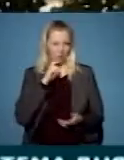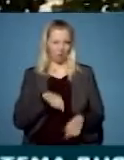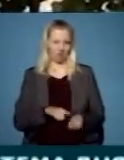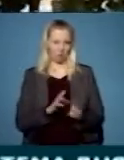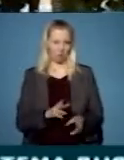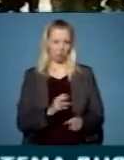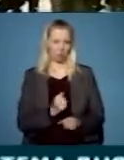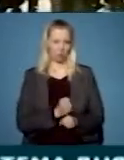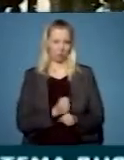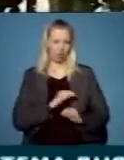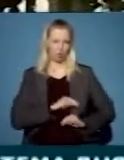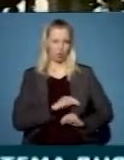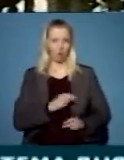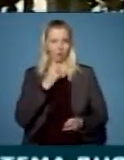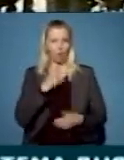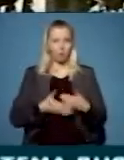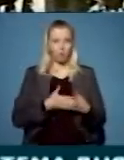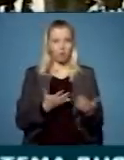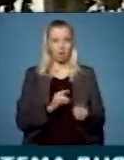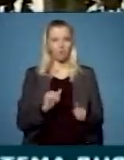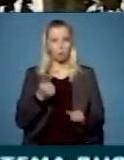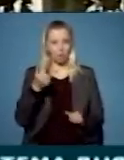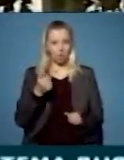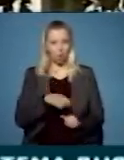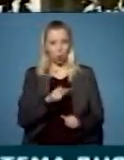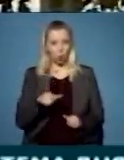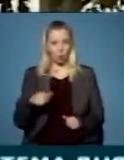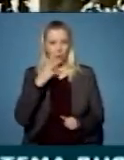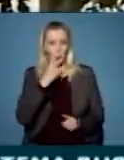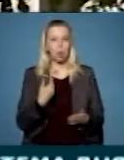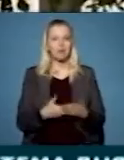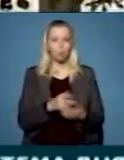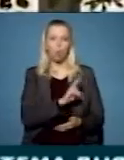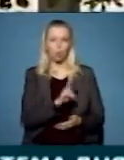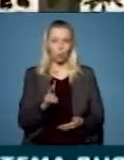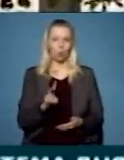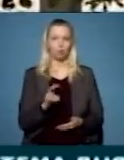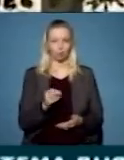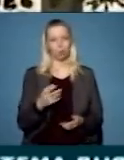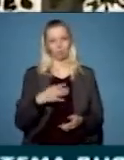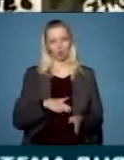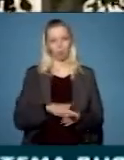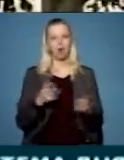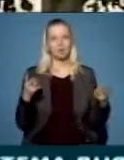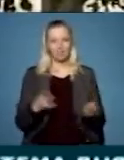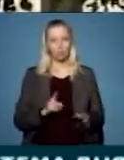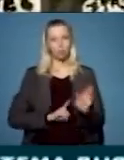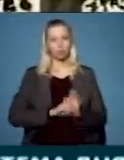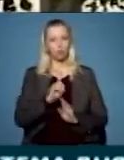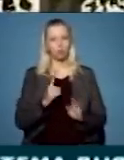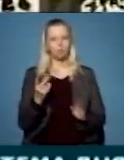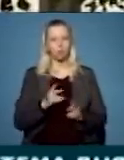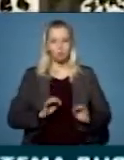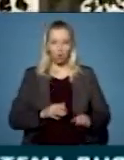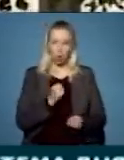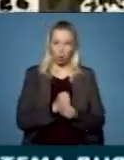діяти. Якщо побачать, що карають якихось перших людей, побачать на прикладі когось, то почнуть дотримуватись. Тому потрібно спочатку почати діяти,